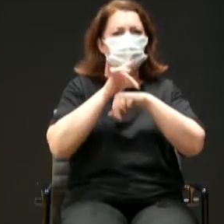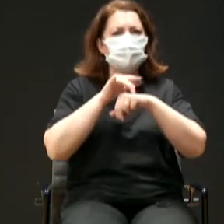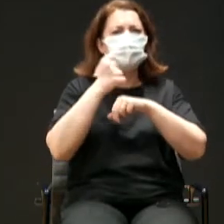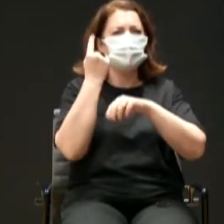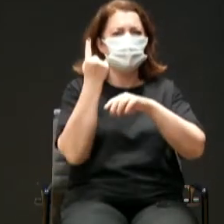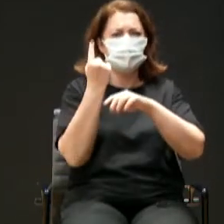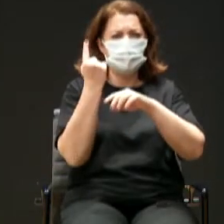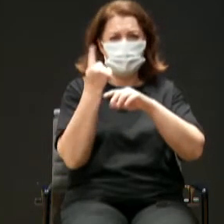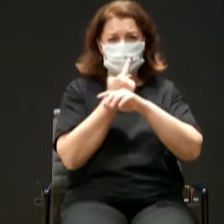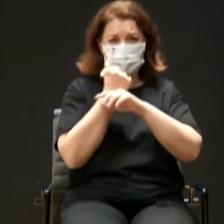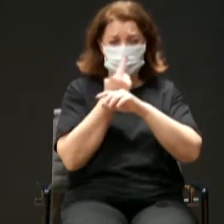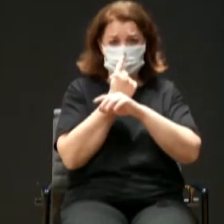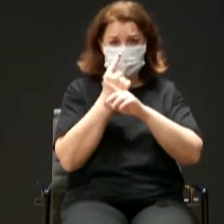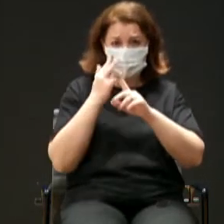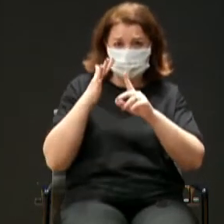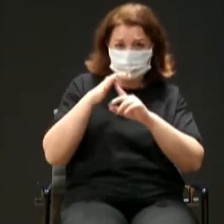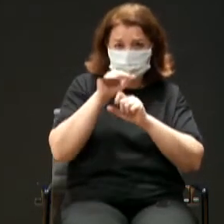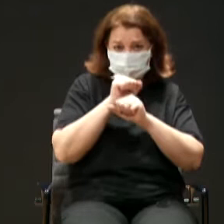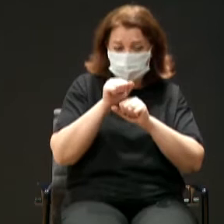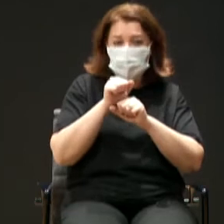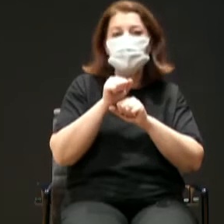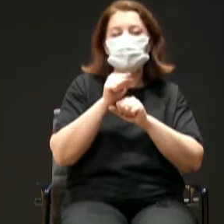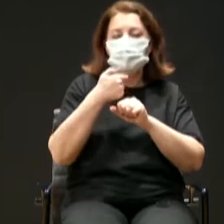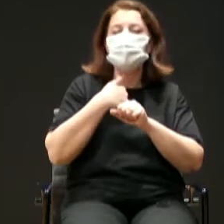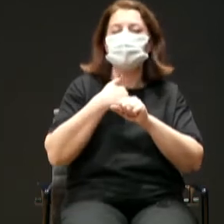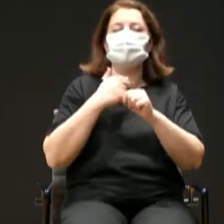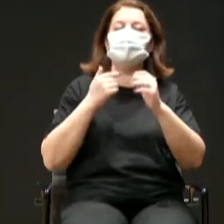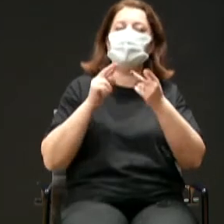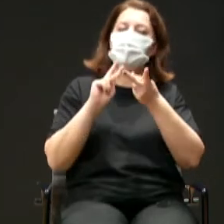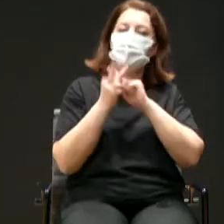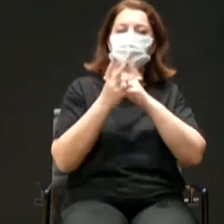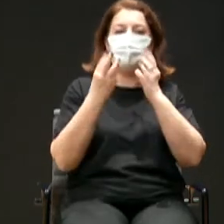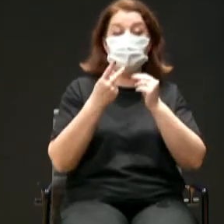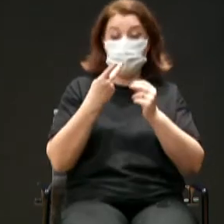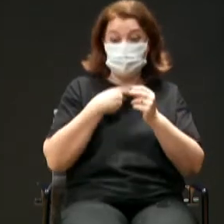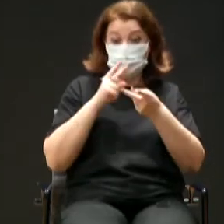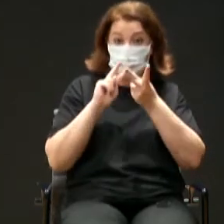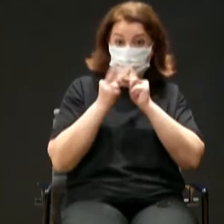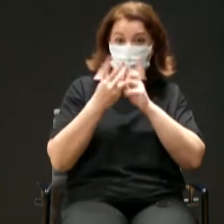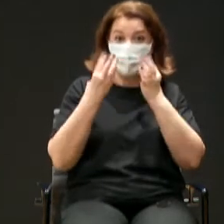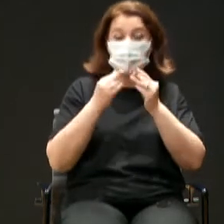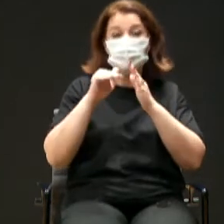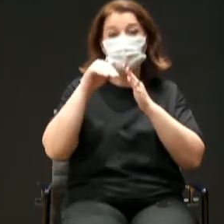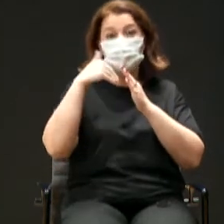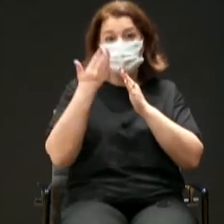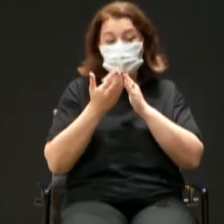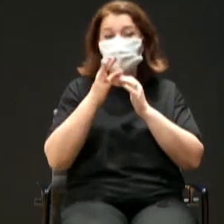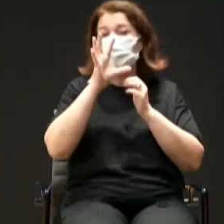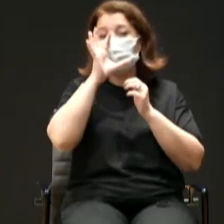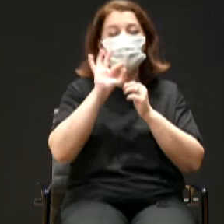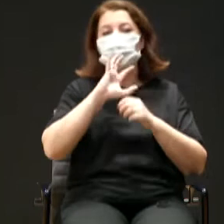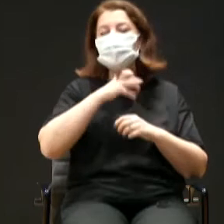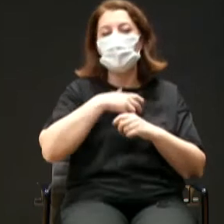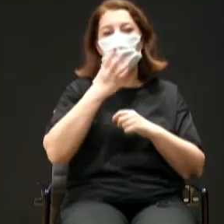şeye kastetmişse bizimle ters düştü evet. Ama bizimle ters düştükten sonraki noktada kimler sahip